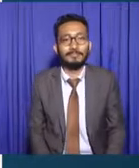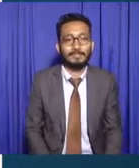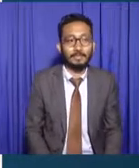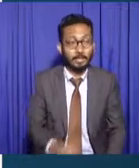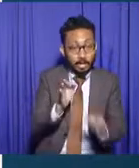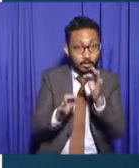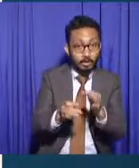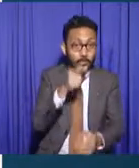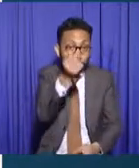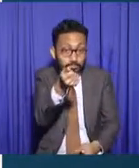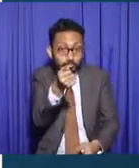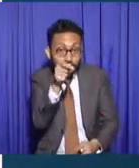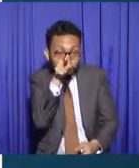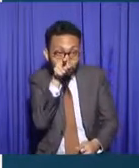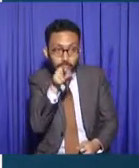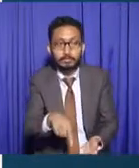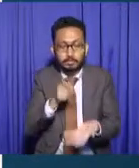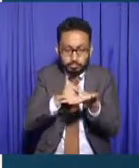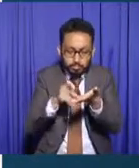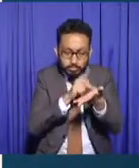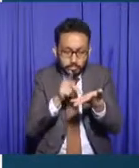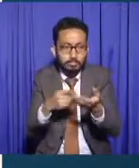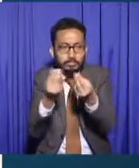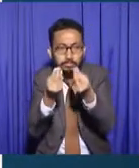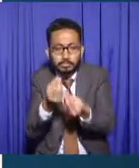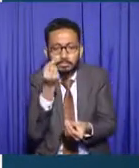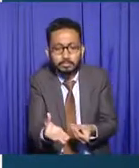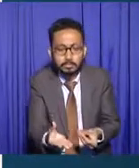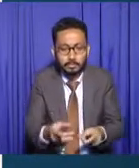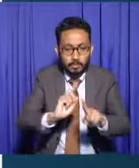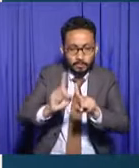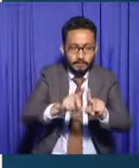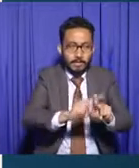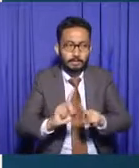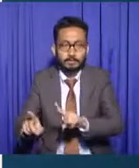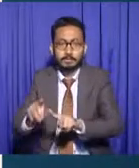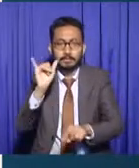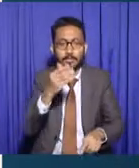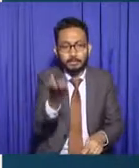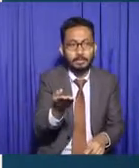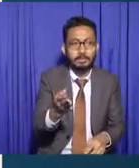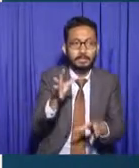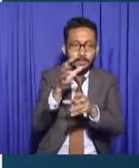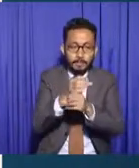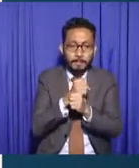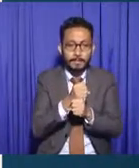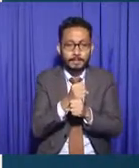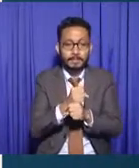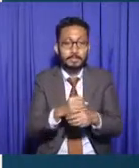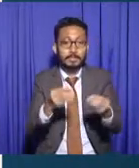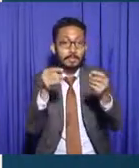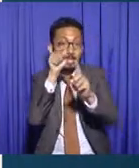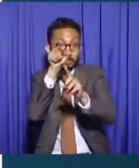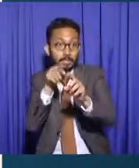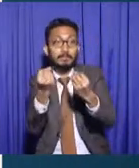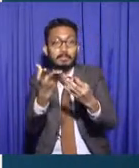sekiranya Anda mengira bilangan setiap variasi anda akan memperoleh 9331